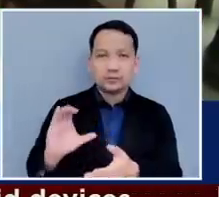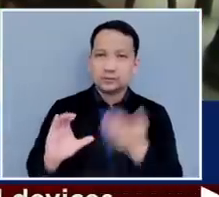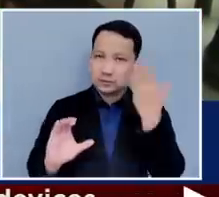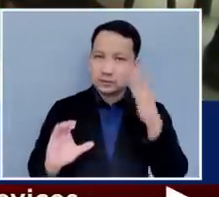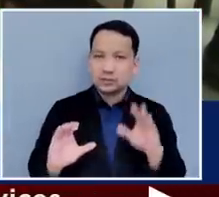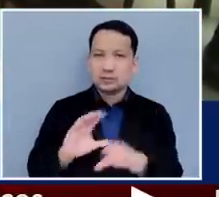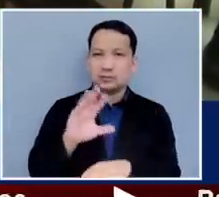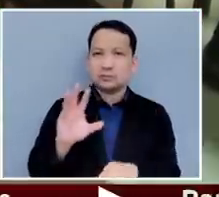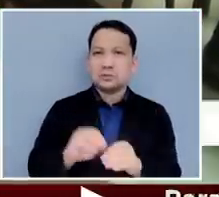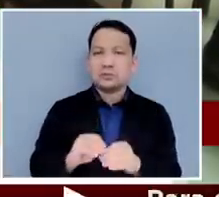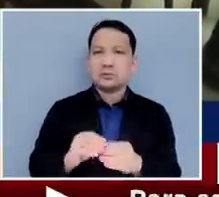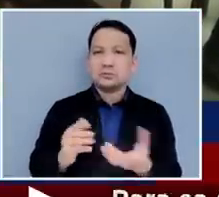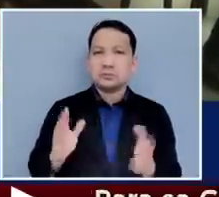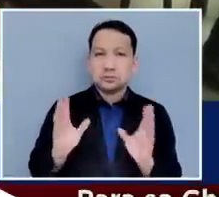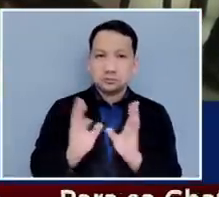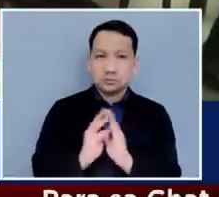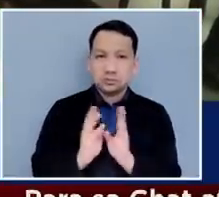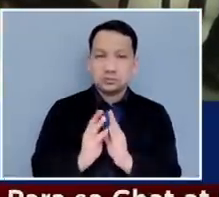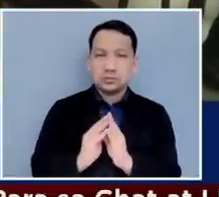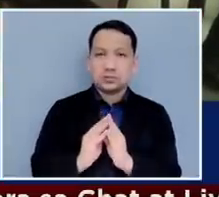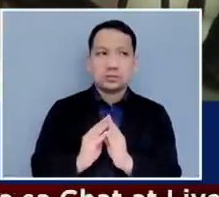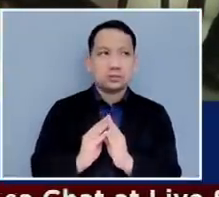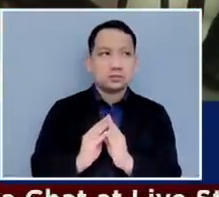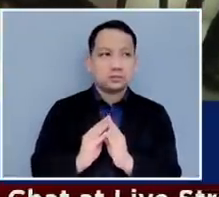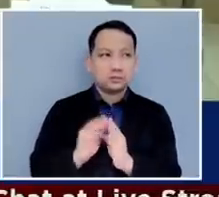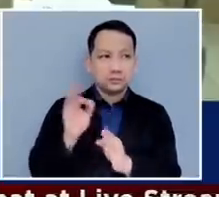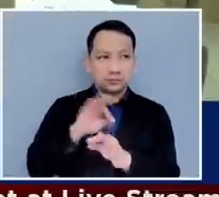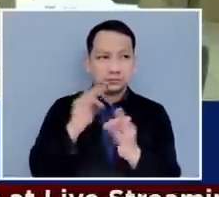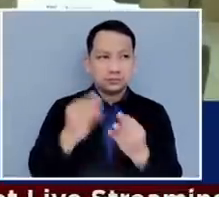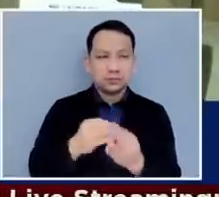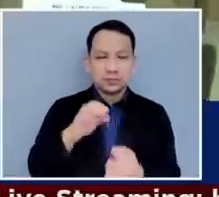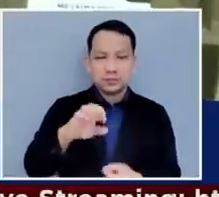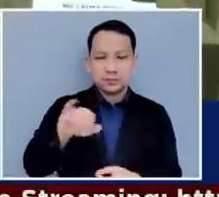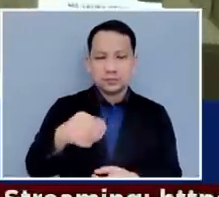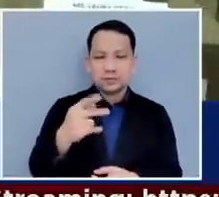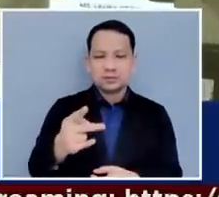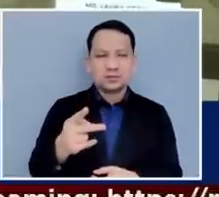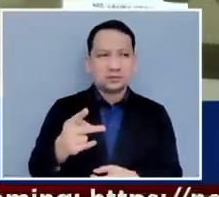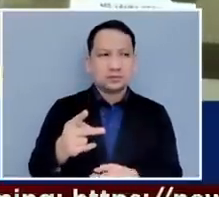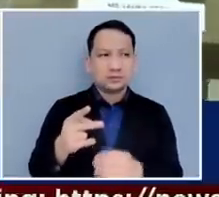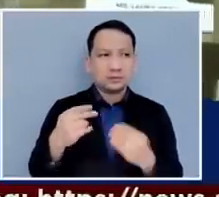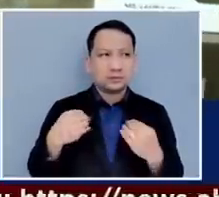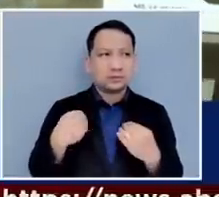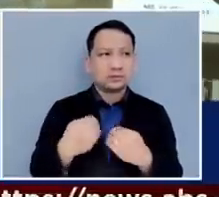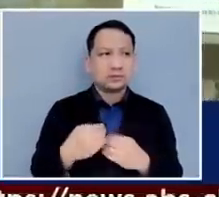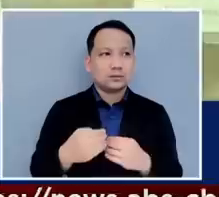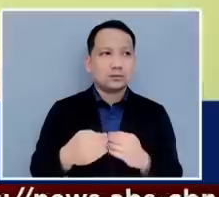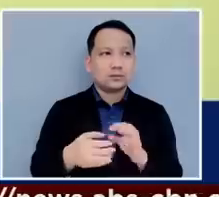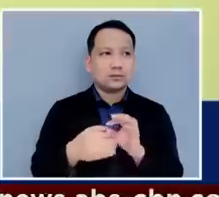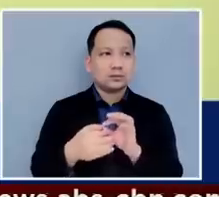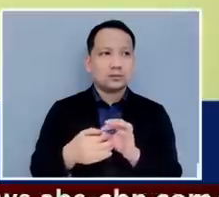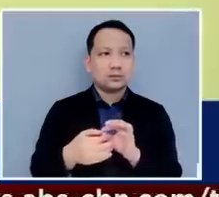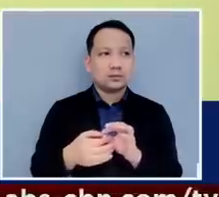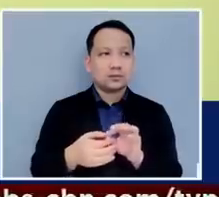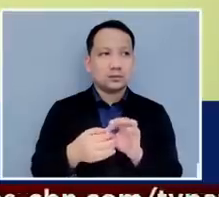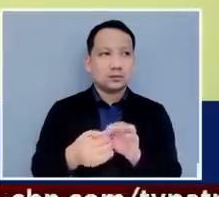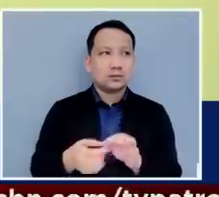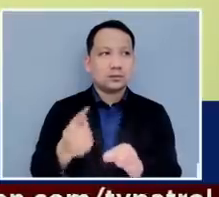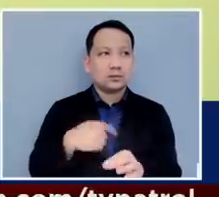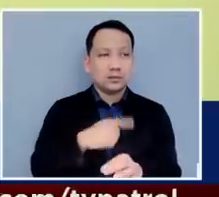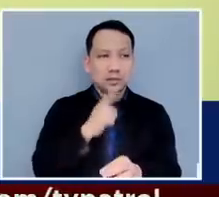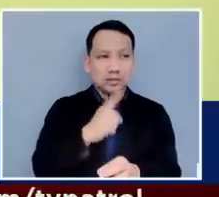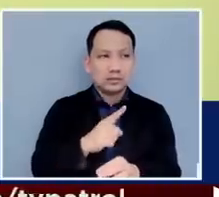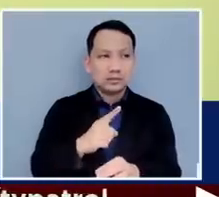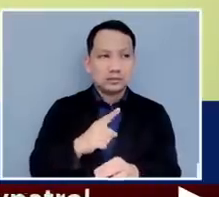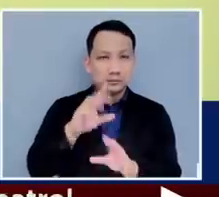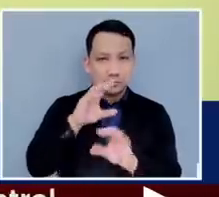Sa pagtitipon naman ng mga pamilyang biktima ng EJK at mga miyembro ng German Parliament kahapon, nangako si Parliament